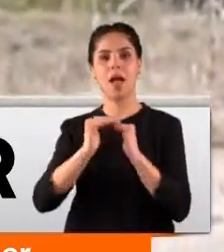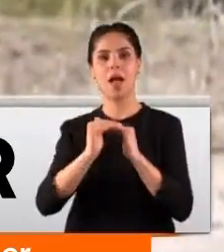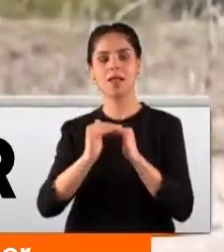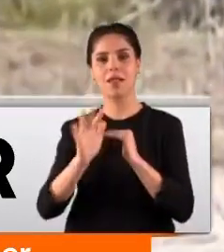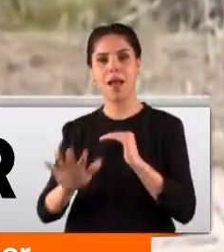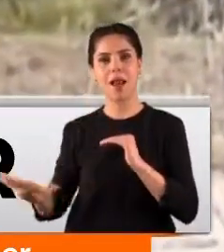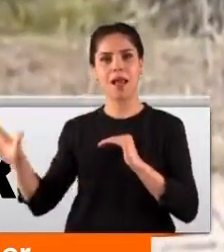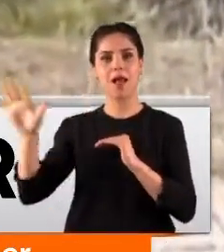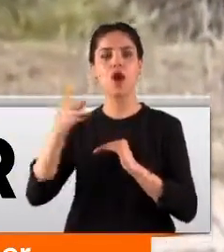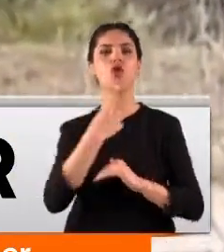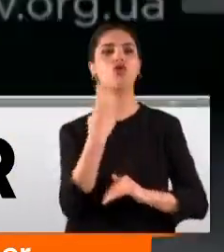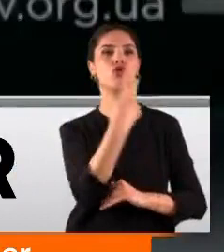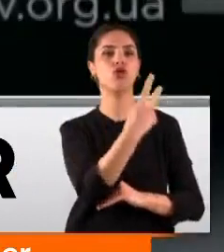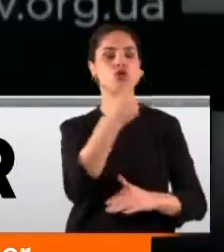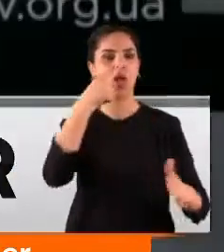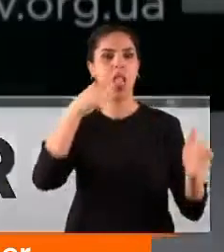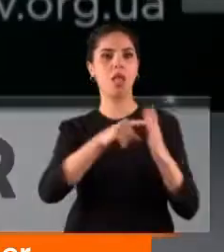zırhlılarını imha ediyor.